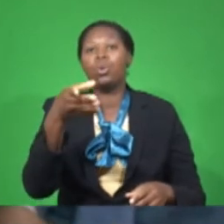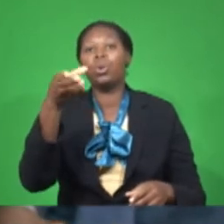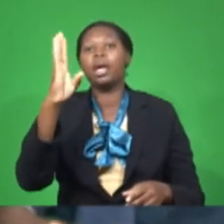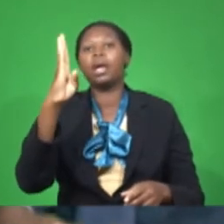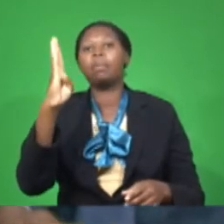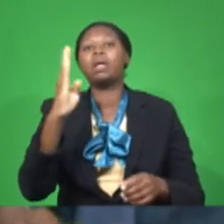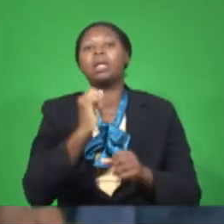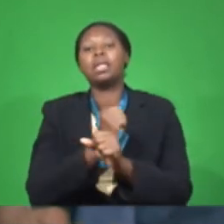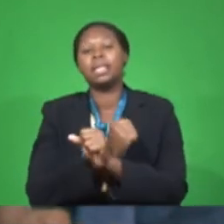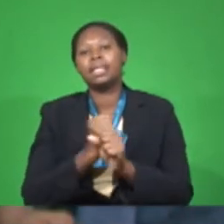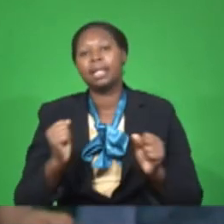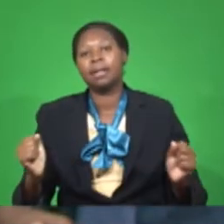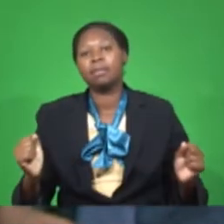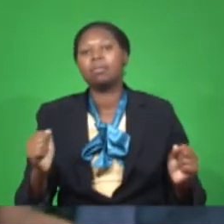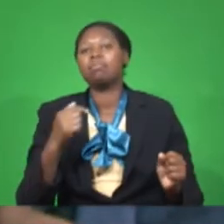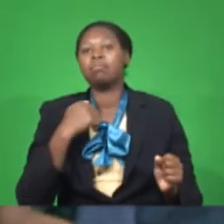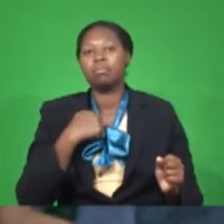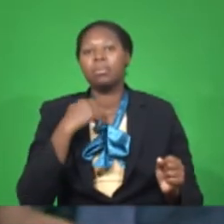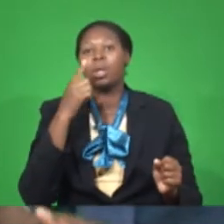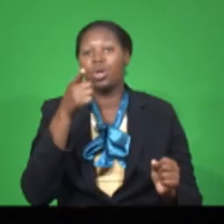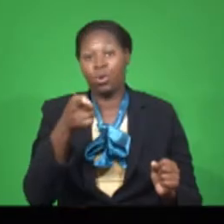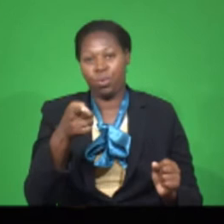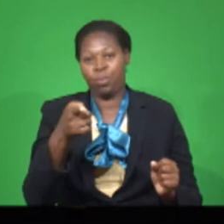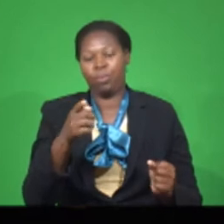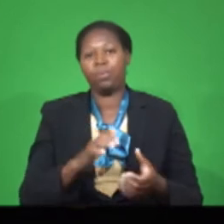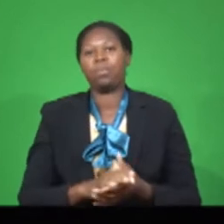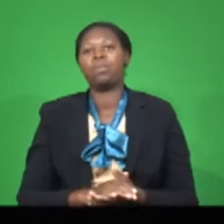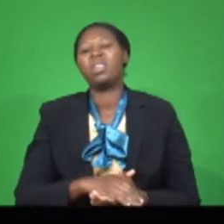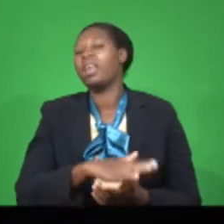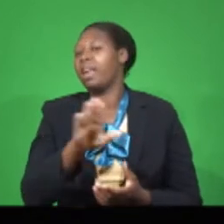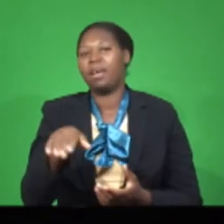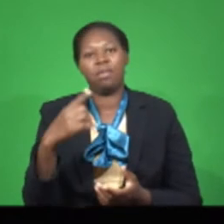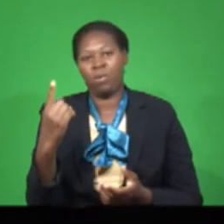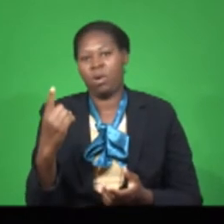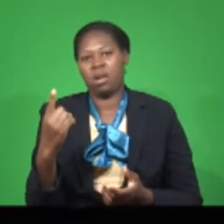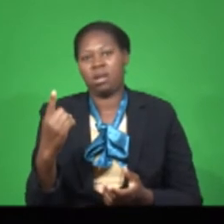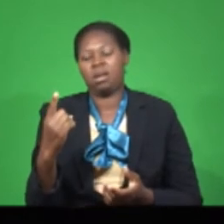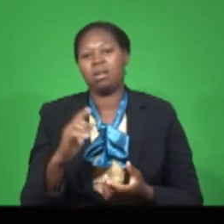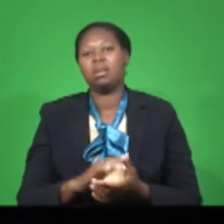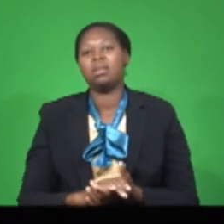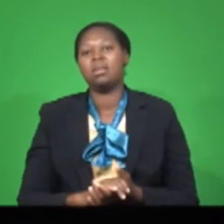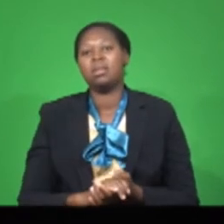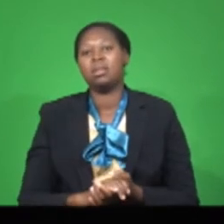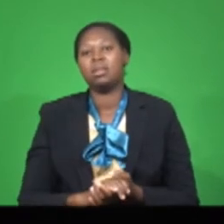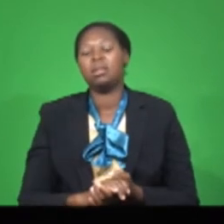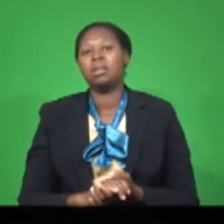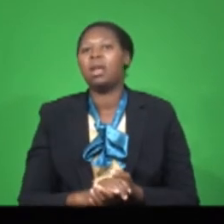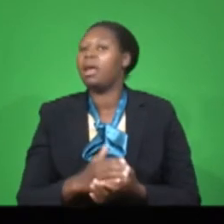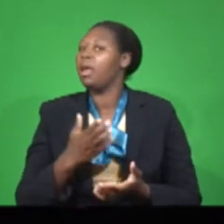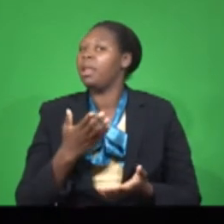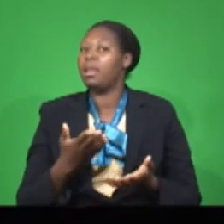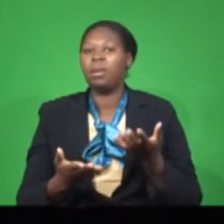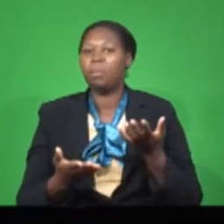Alright. Vateereri mwene mwedu. Zviri possible kuponeswa. Okay. Ehe. Zvisinei ne